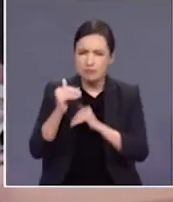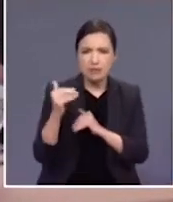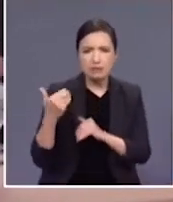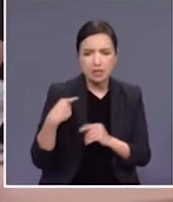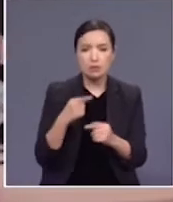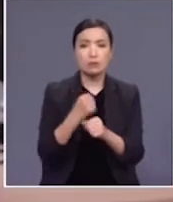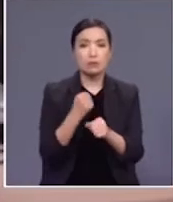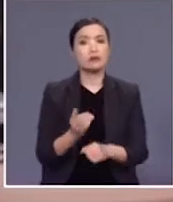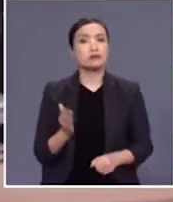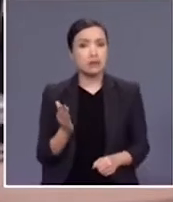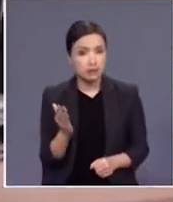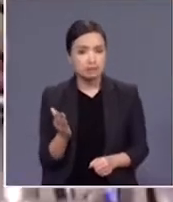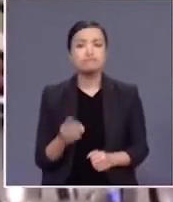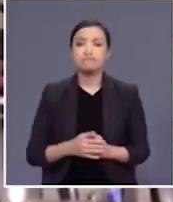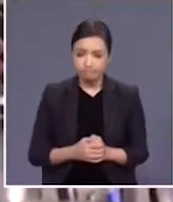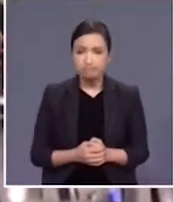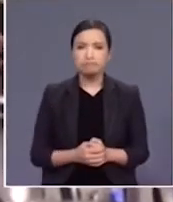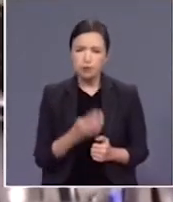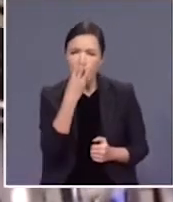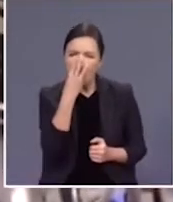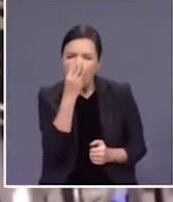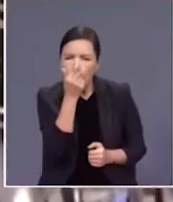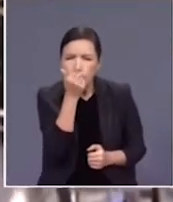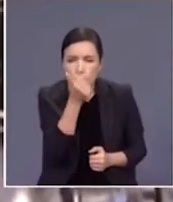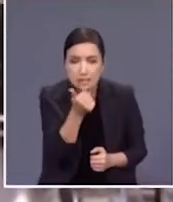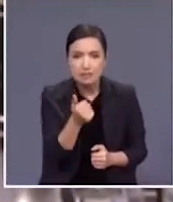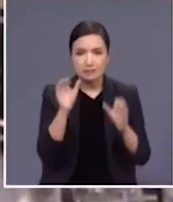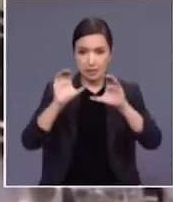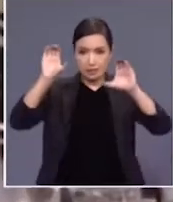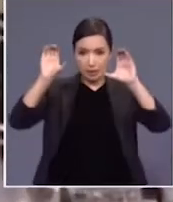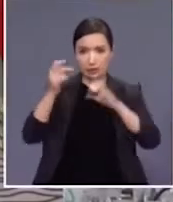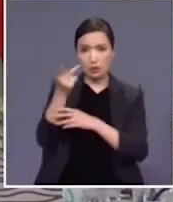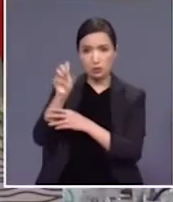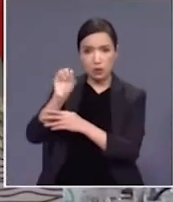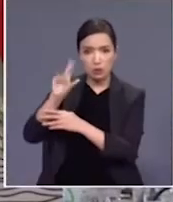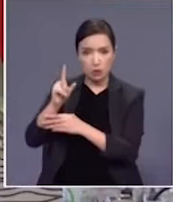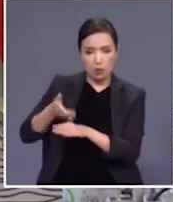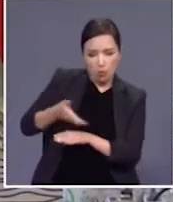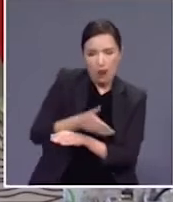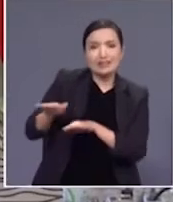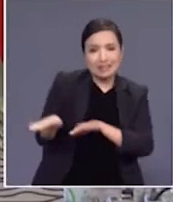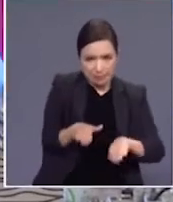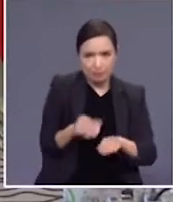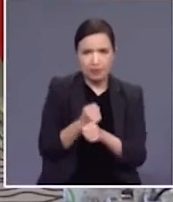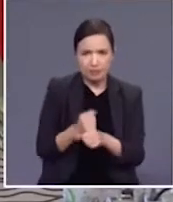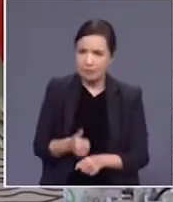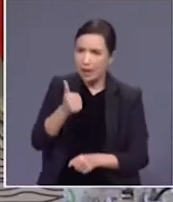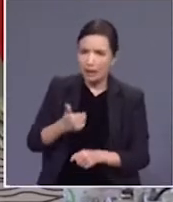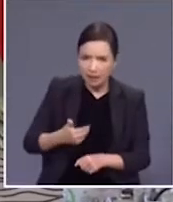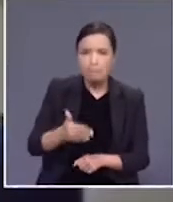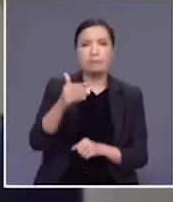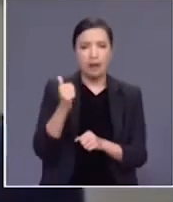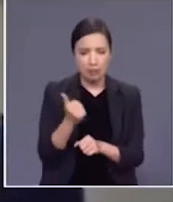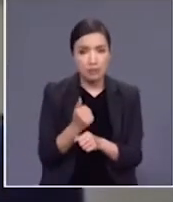ทำงานดังกล่าวดังนั้นเพื่อความรอบคอบรัฐบาลและคสช.ก็ได้มีการเตรียมการล่วงหน้าในส่วนที่สามารถดำเนินการได้นะครับ